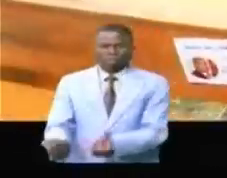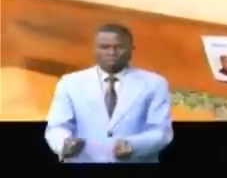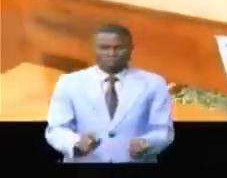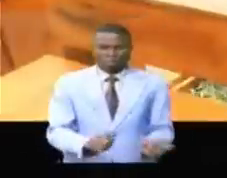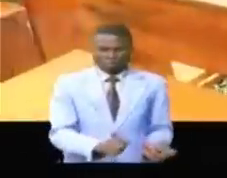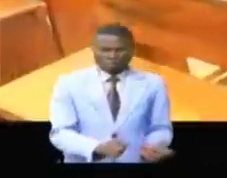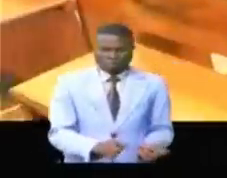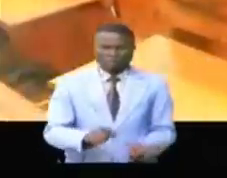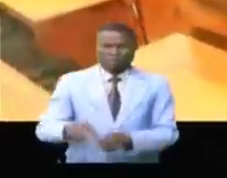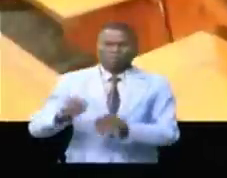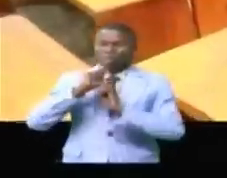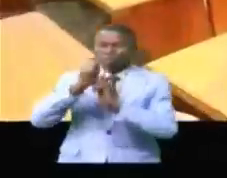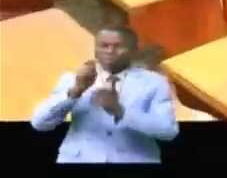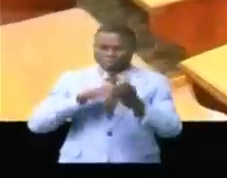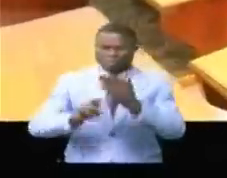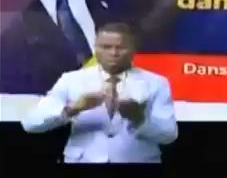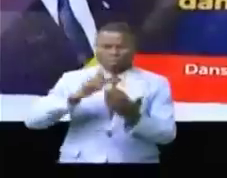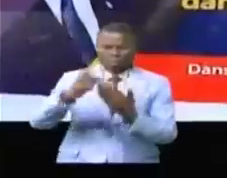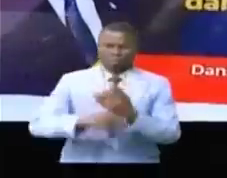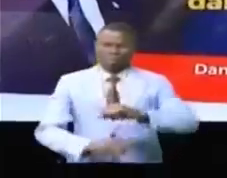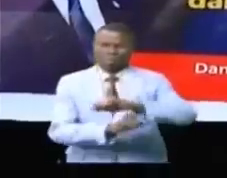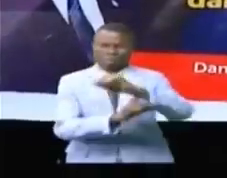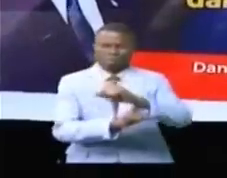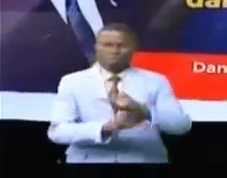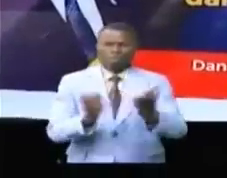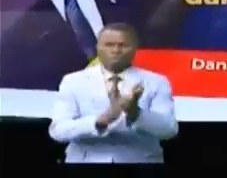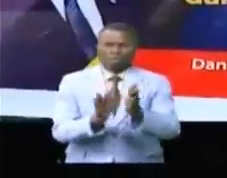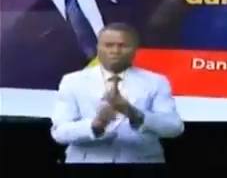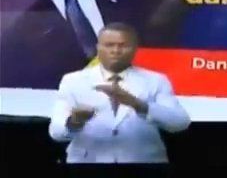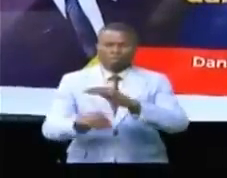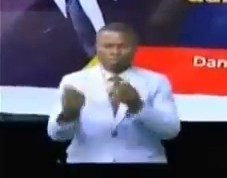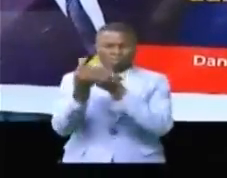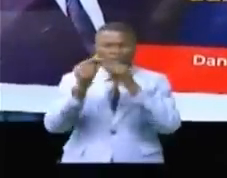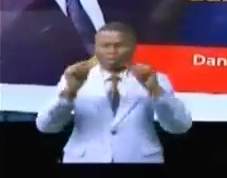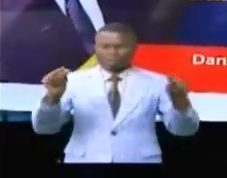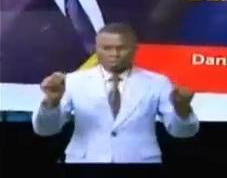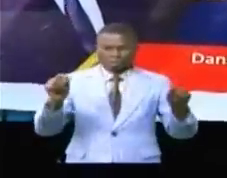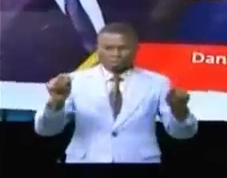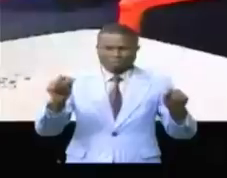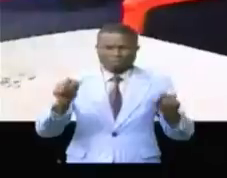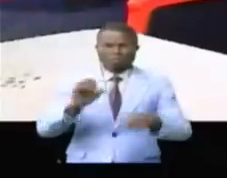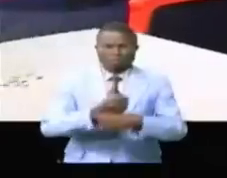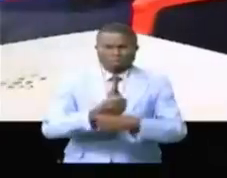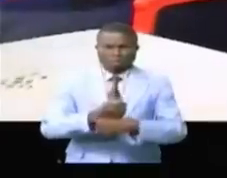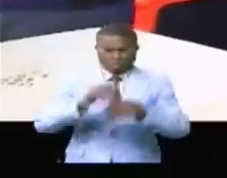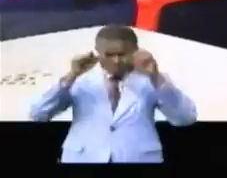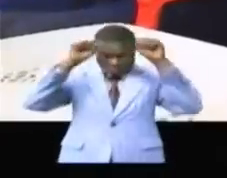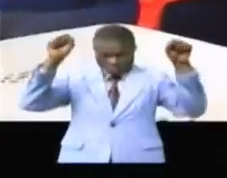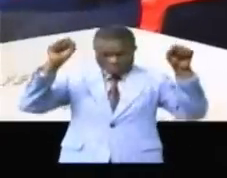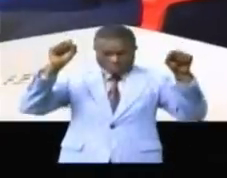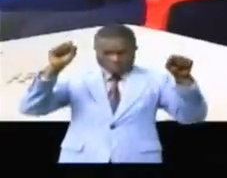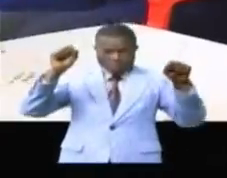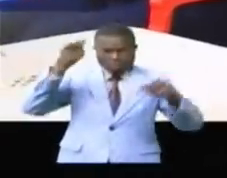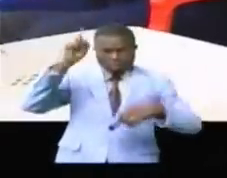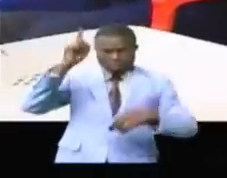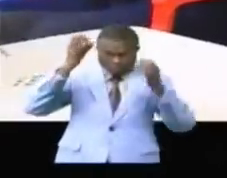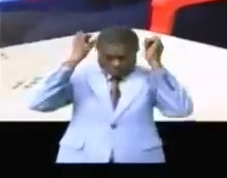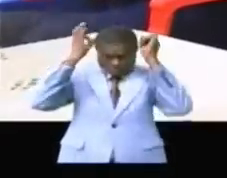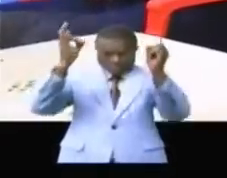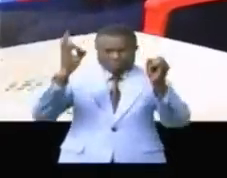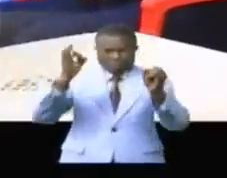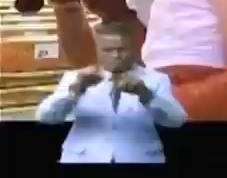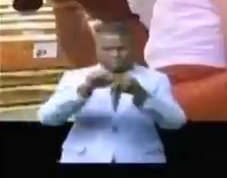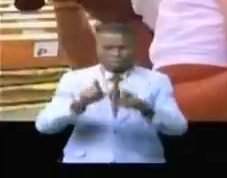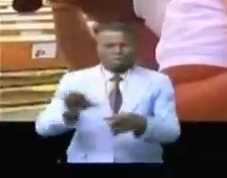action rentre dans le cadre du programme d'appui à la gratuité de l'enseignement primaire mis en œuvre par le Fonds de promotion de l'éducation et de